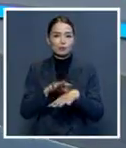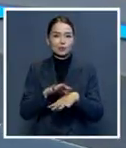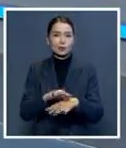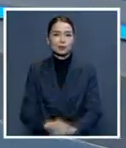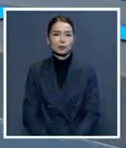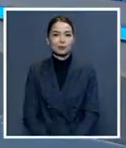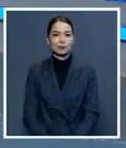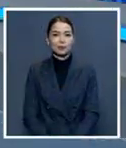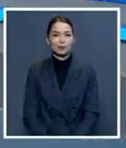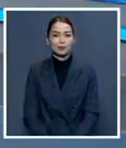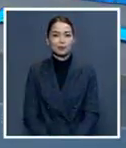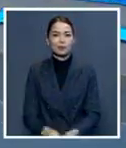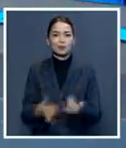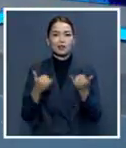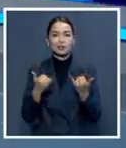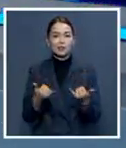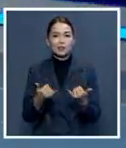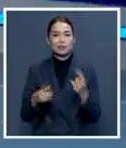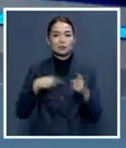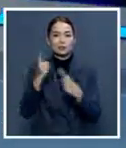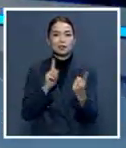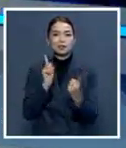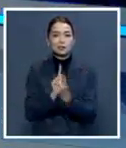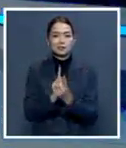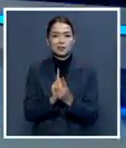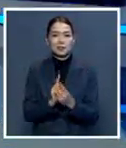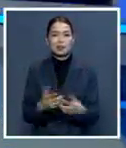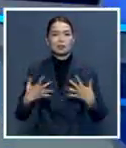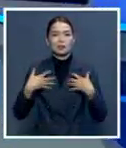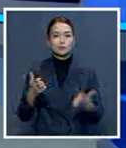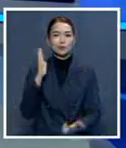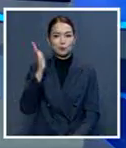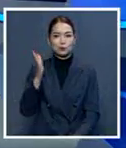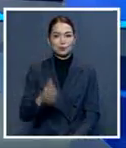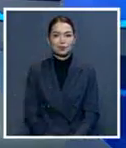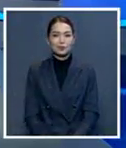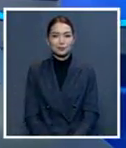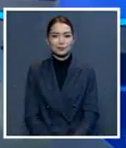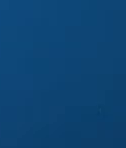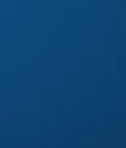Мен сіздермен эфирде ертең жолығам. Әзірге айтарымыз осы. Жаңалық күтіңіздер.